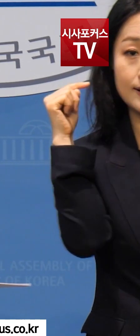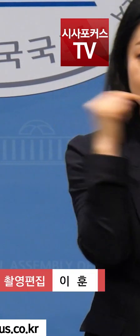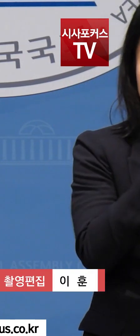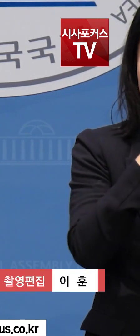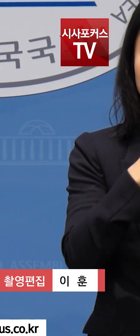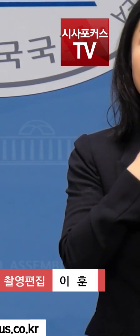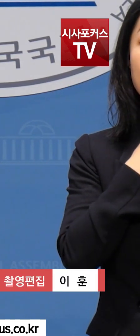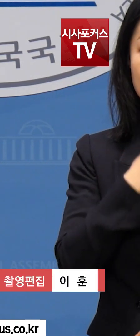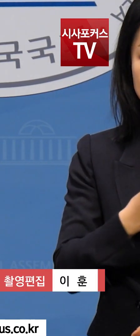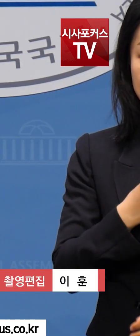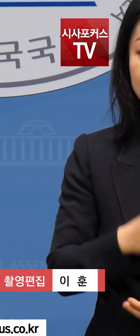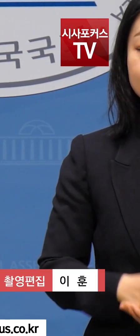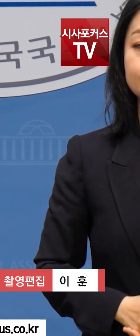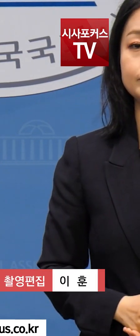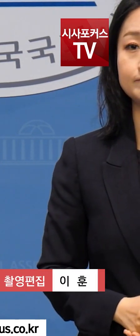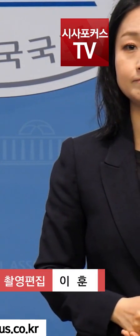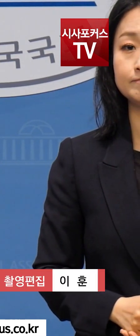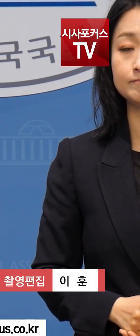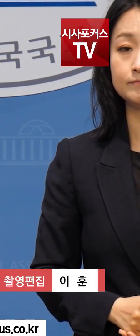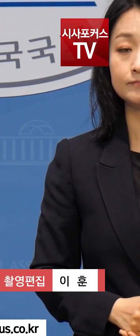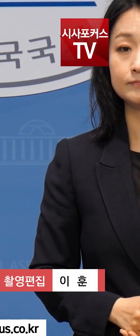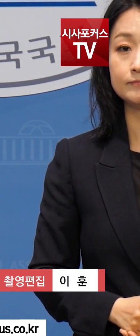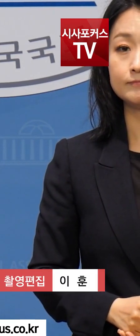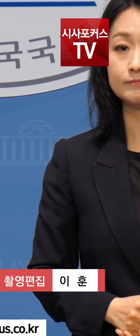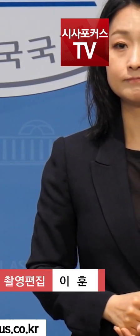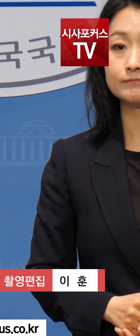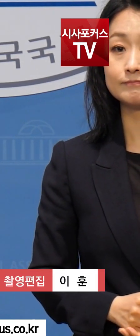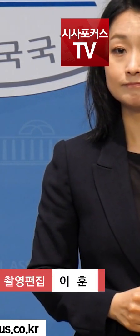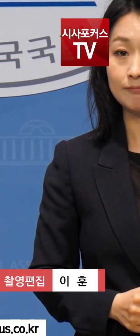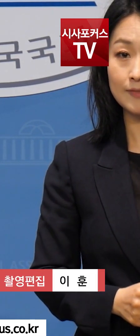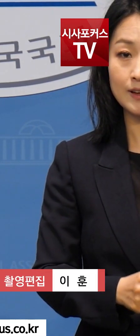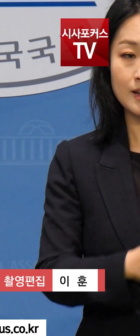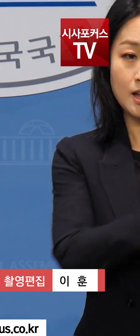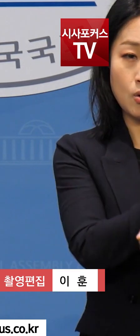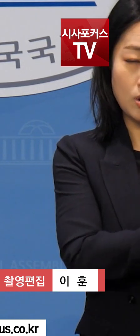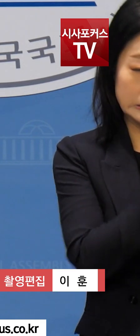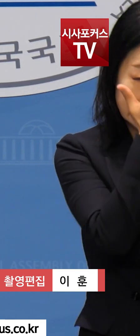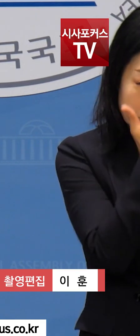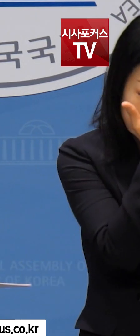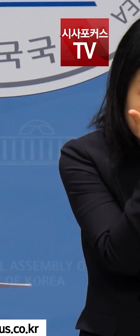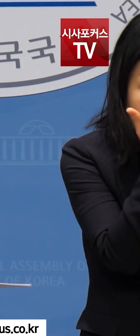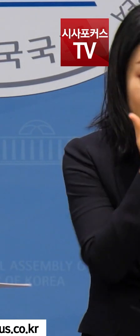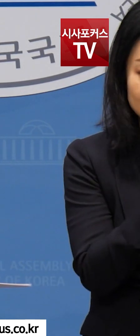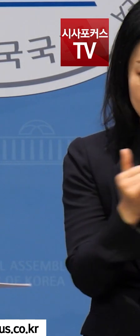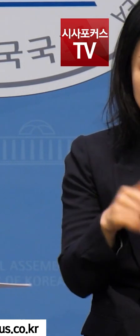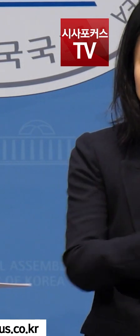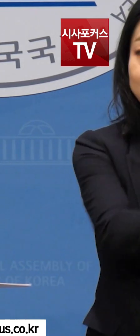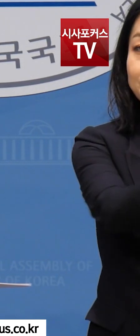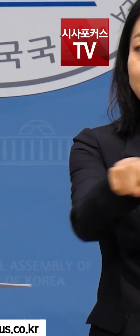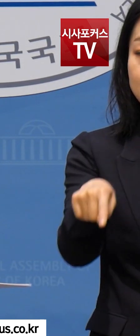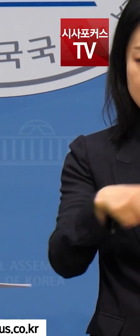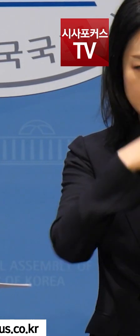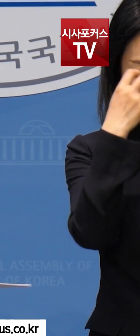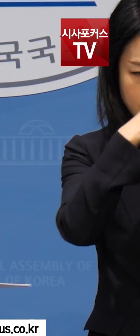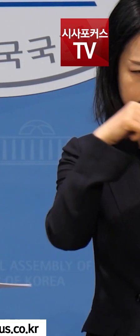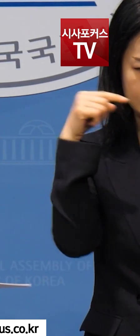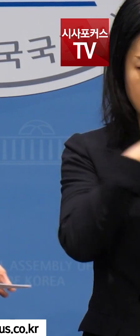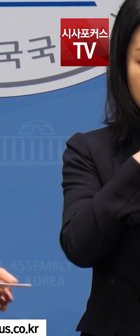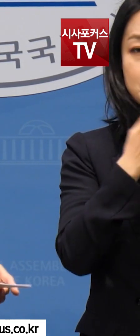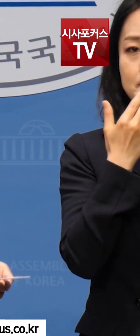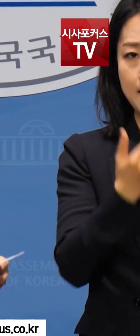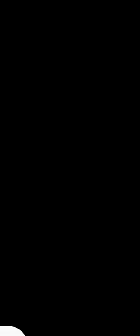끝까지 묻겠습니다 권력에 아부하는 아첨 군들의 위법적 불법적 행태도 좌시하지